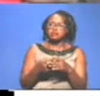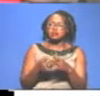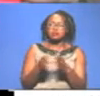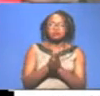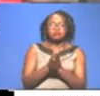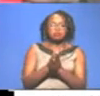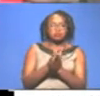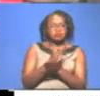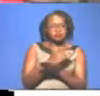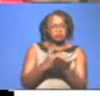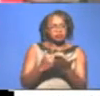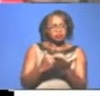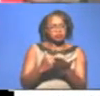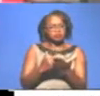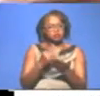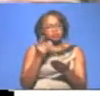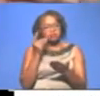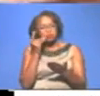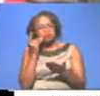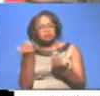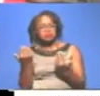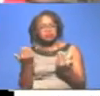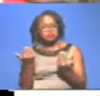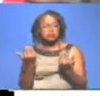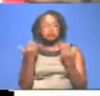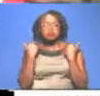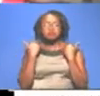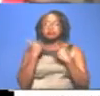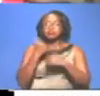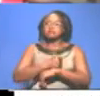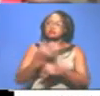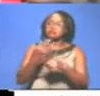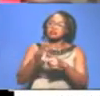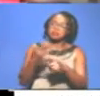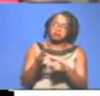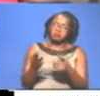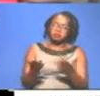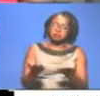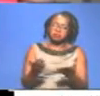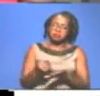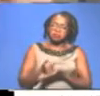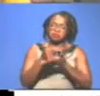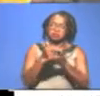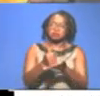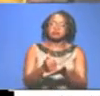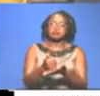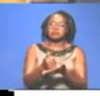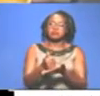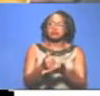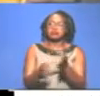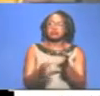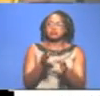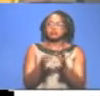semi temporary boarding ili wale wako kama form 4 nini tunawasaidia kama wanaweza